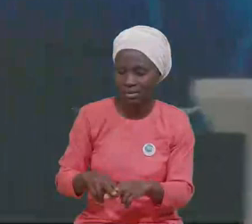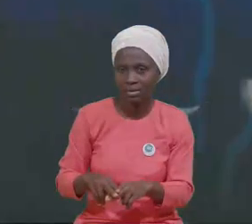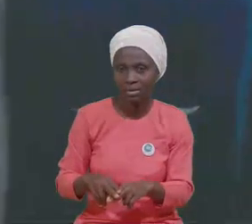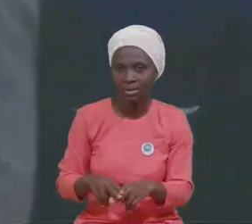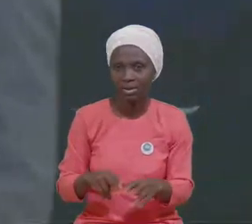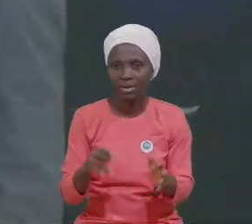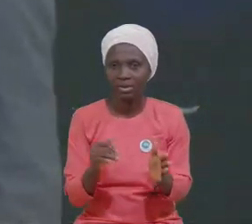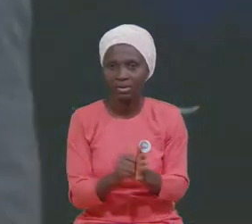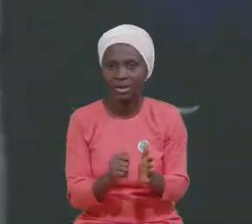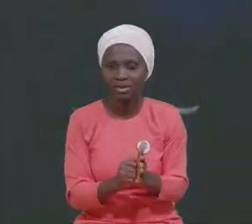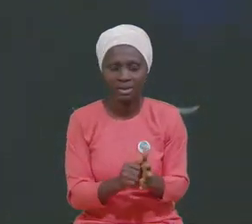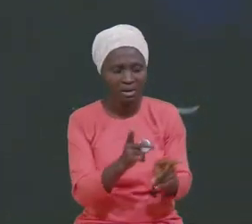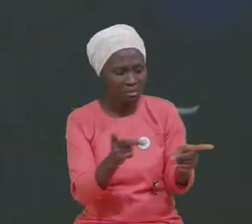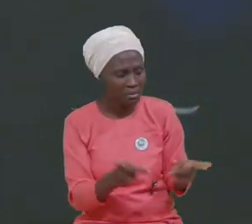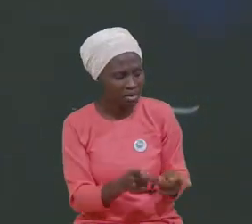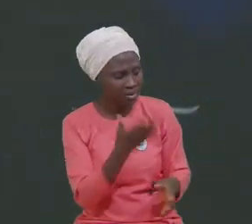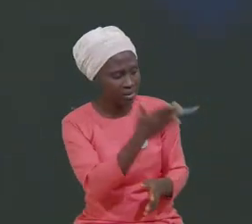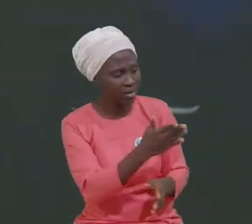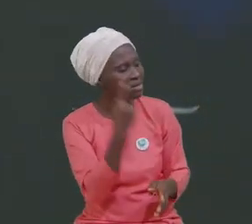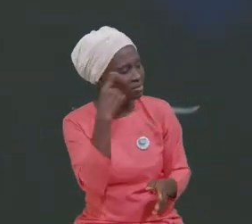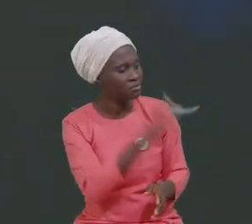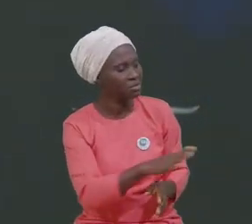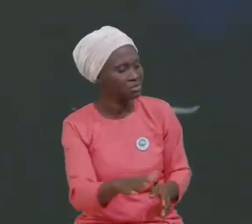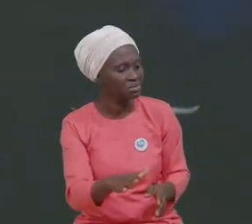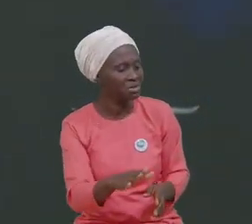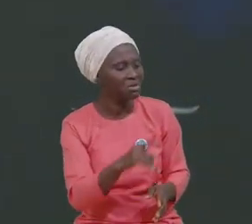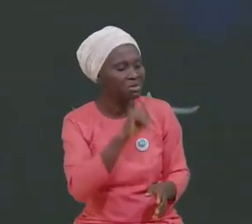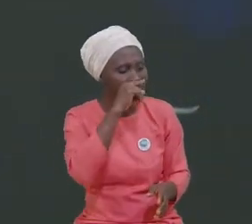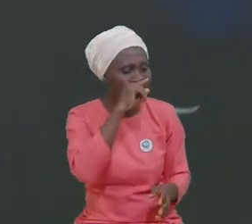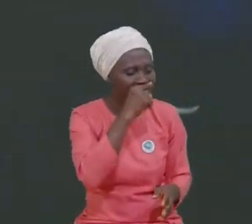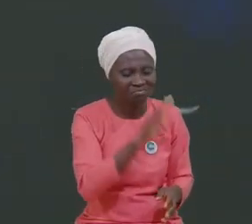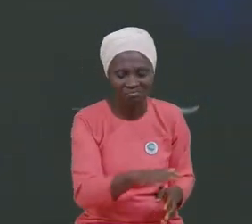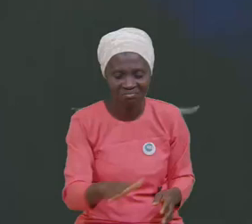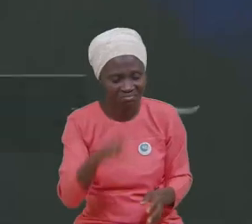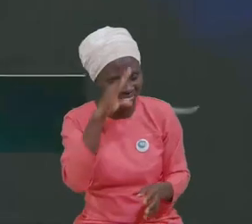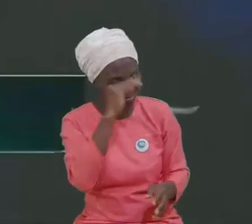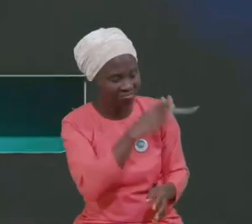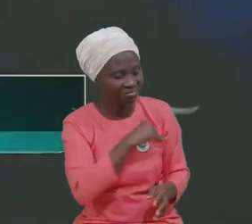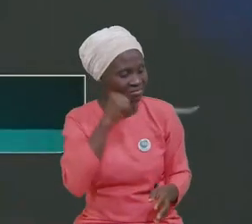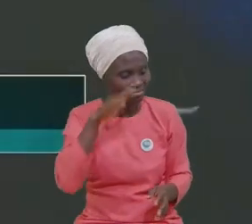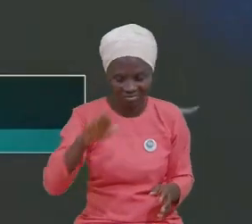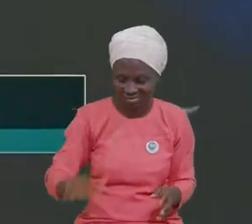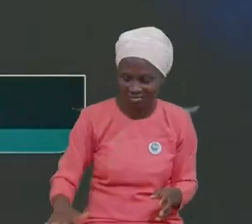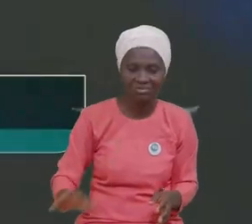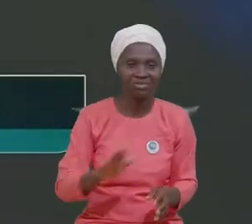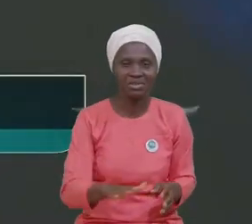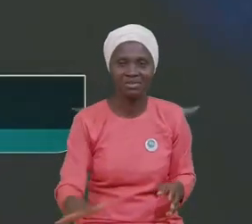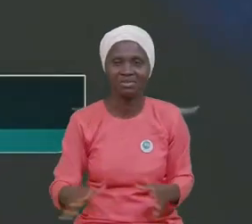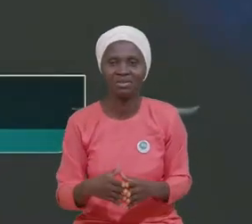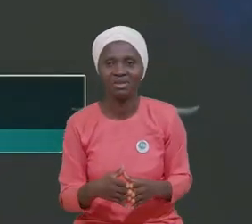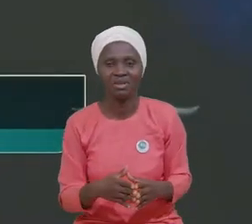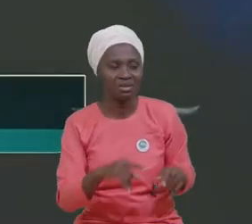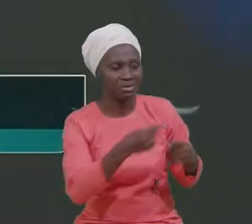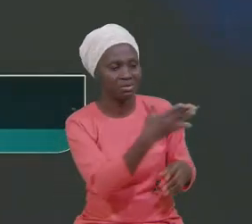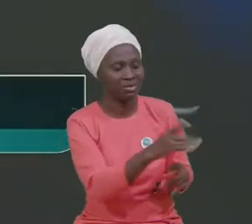asseoir. Ce lieu est pour les enfants, la maternelle. On les a